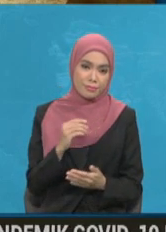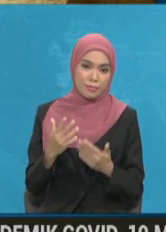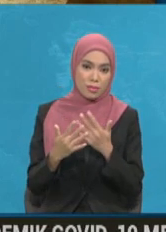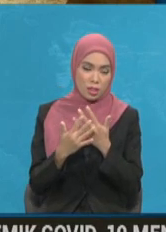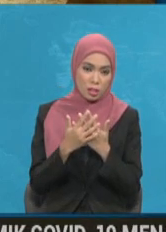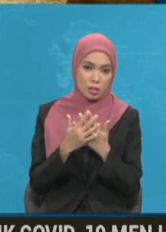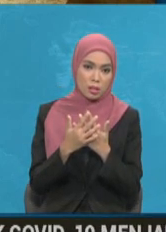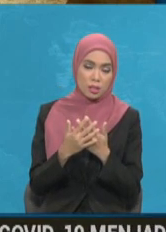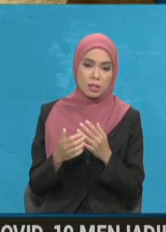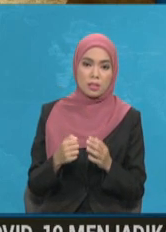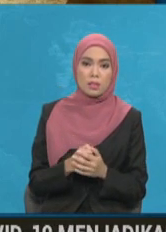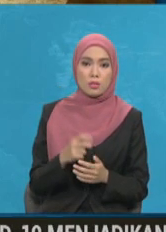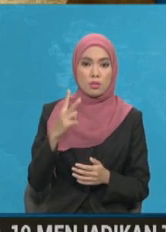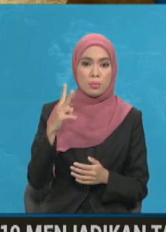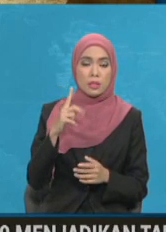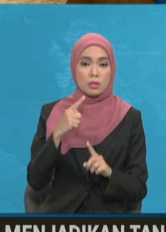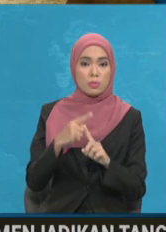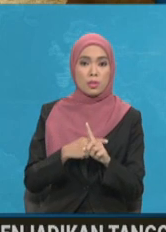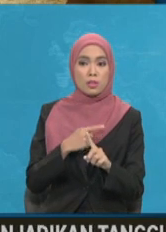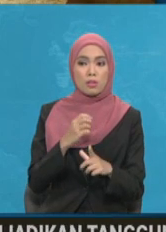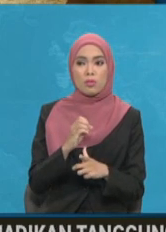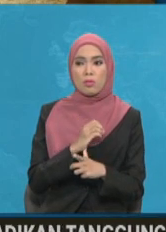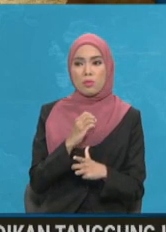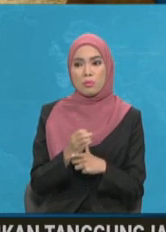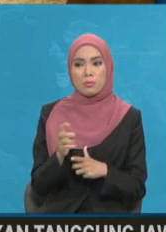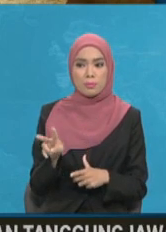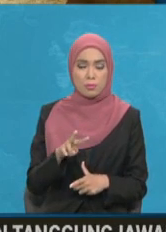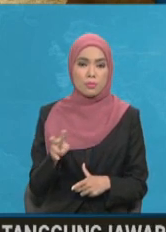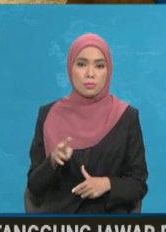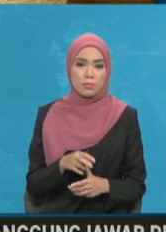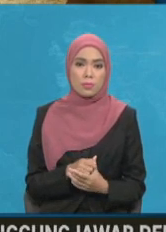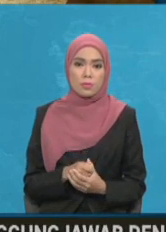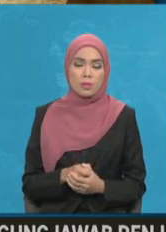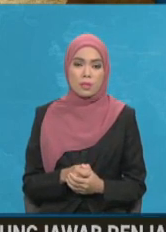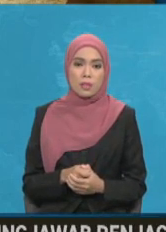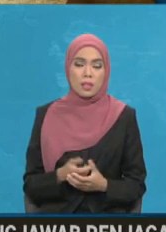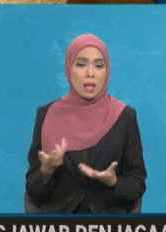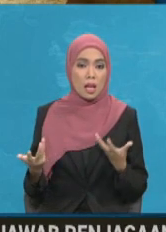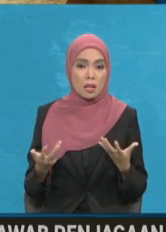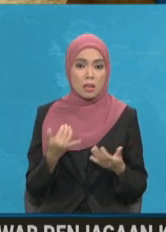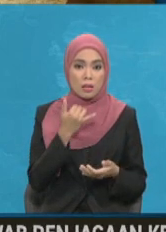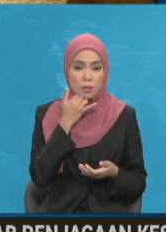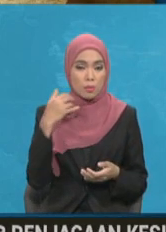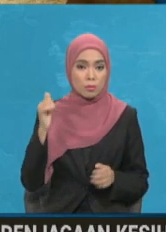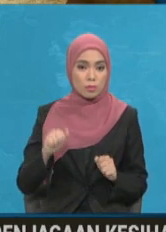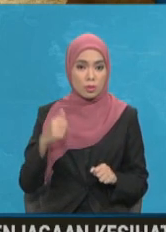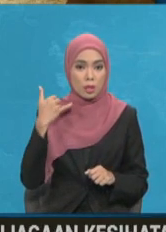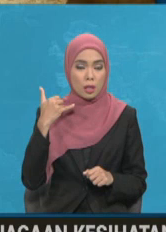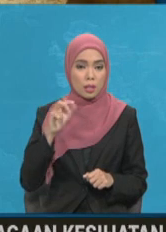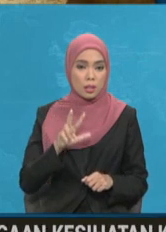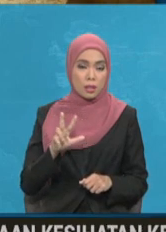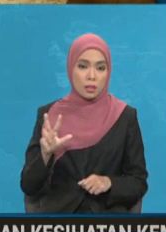tempo tidak lebih 12 bulan atau kedua-duanya sekali bagi seorang aduan hubungi kalian